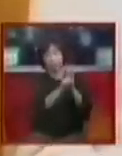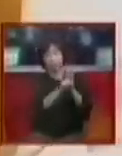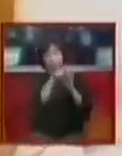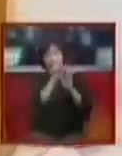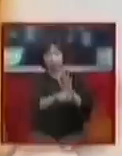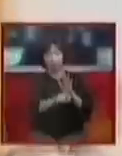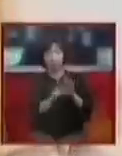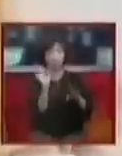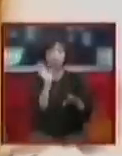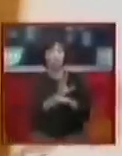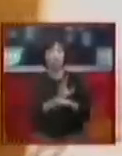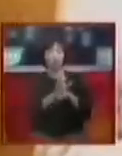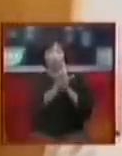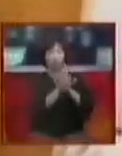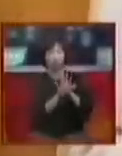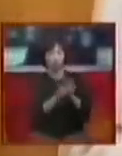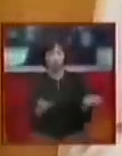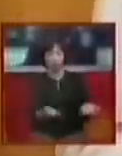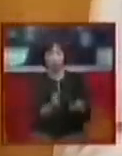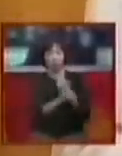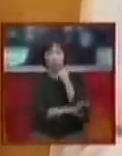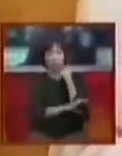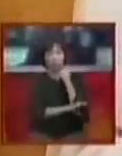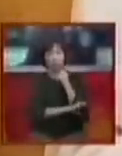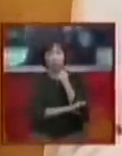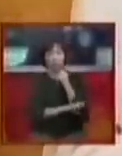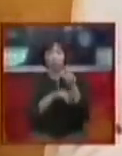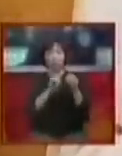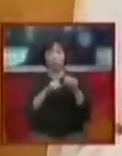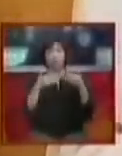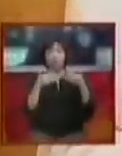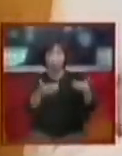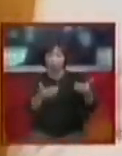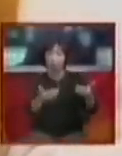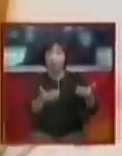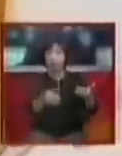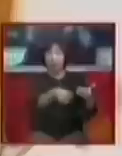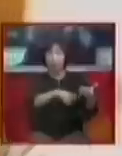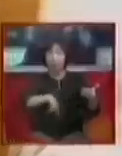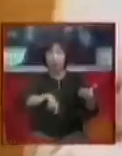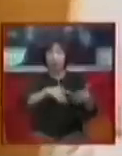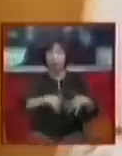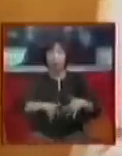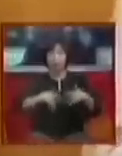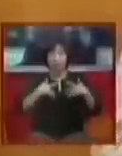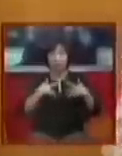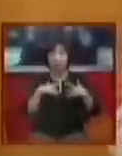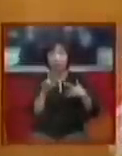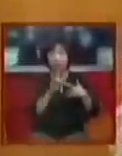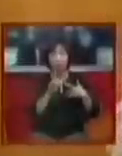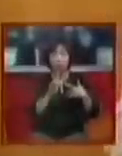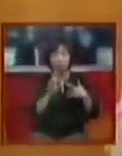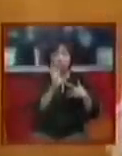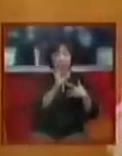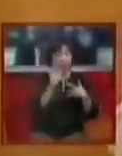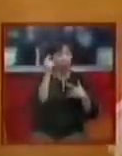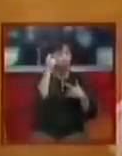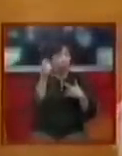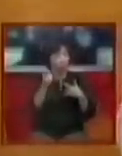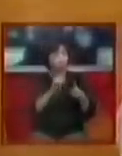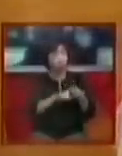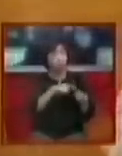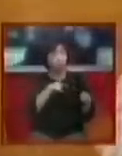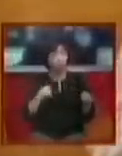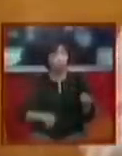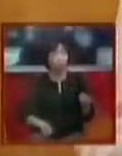ipatupad ang batas na umiral sa ating bansa. Sa pagsulong nito, nagbungguan ang 9-line theory ng mga Chino